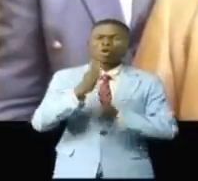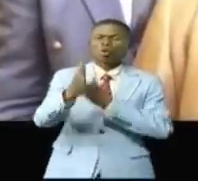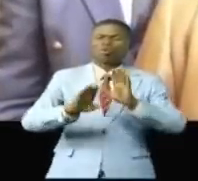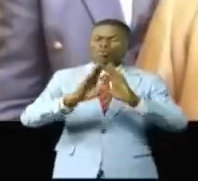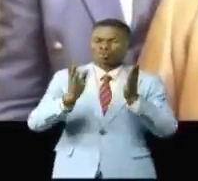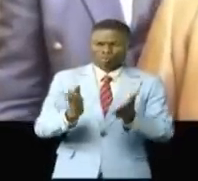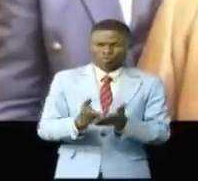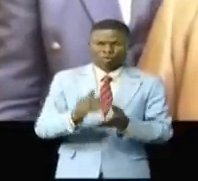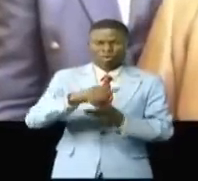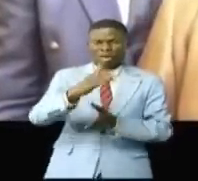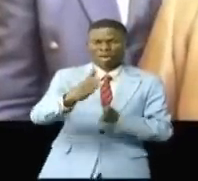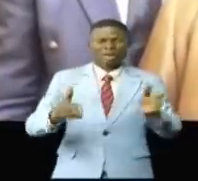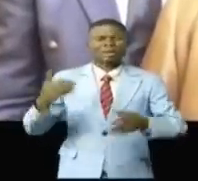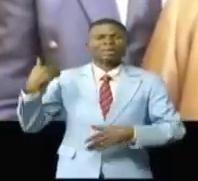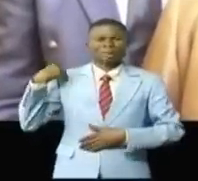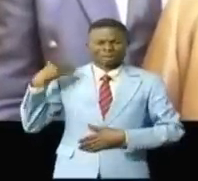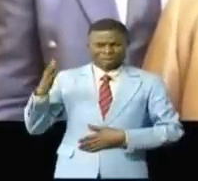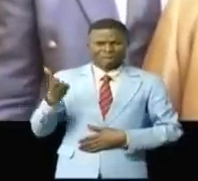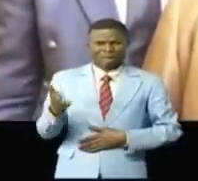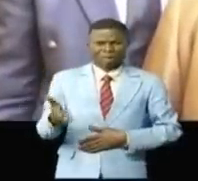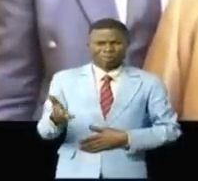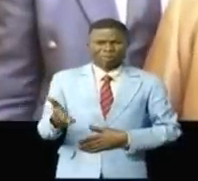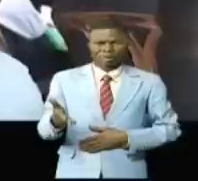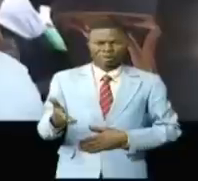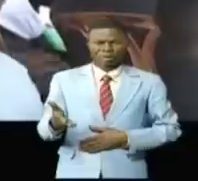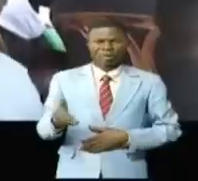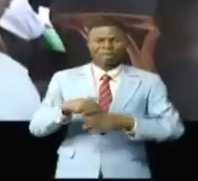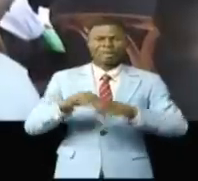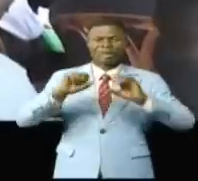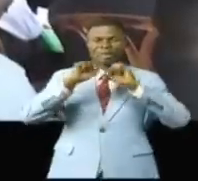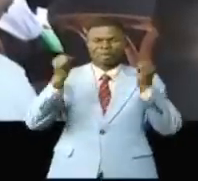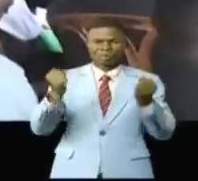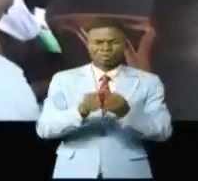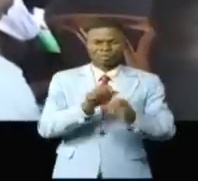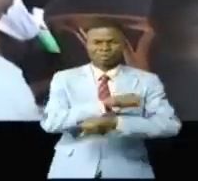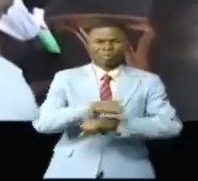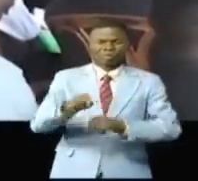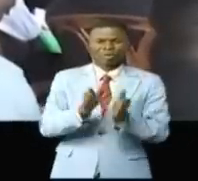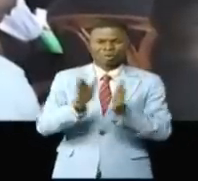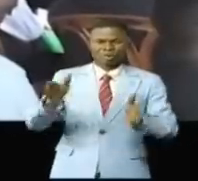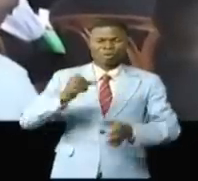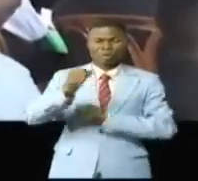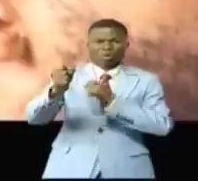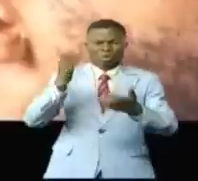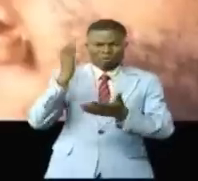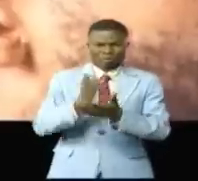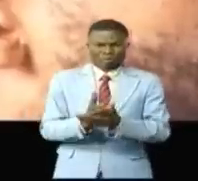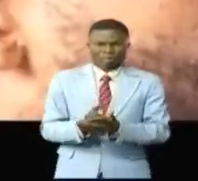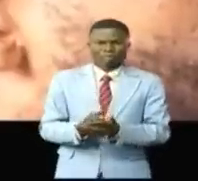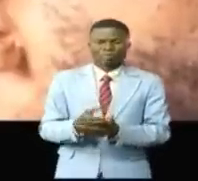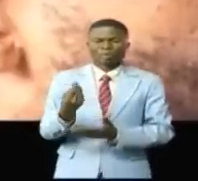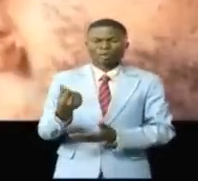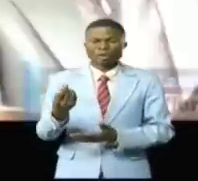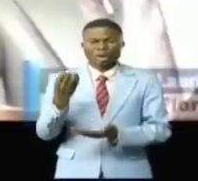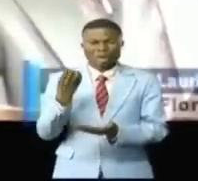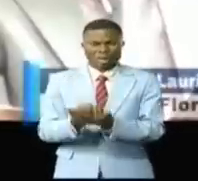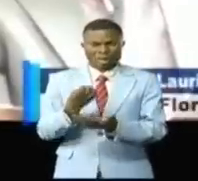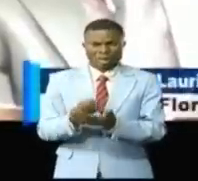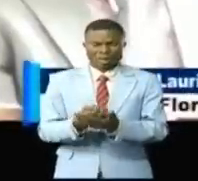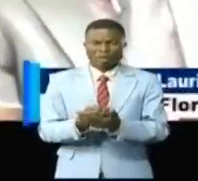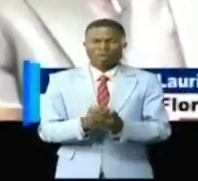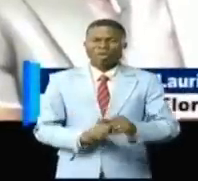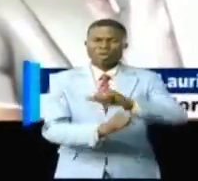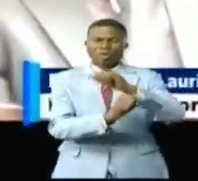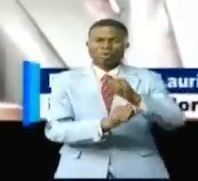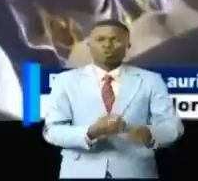les malversations financières qui sévit dans notre société. La Direction générale de lutte contre les crimes économiques se range derrière